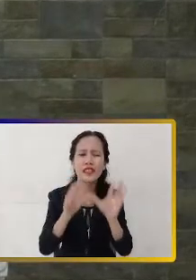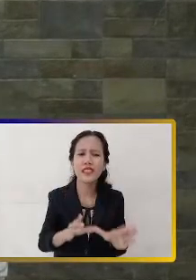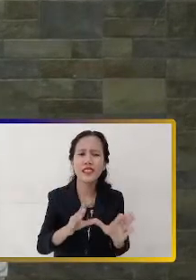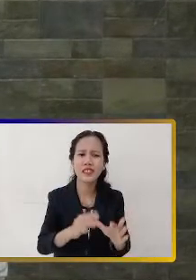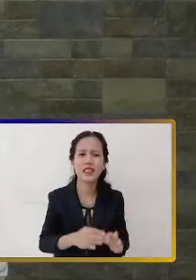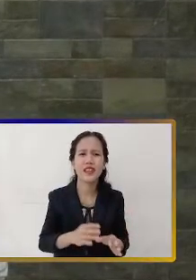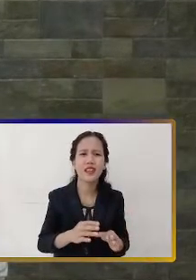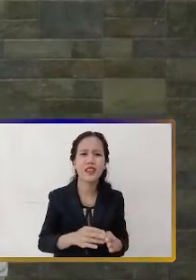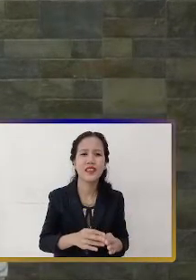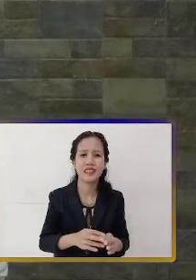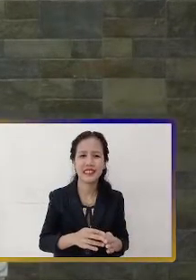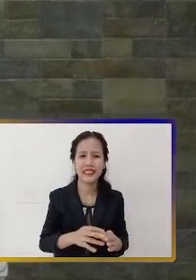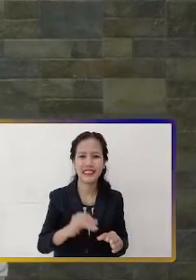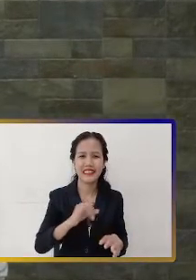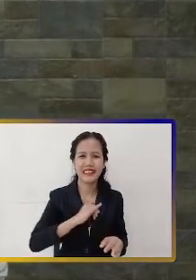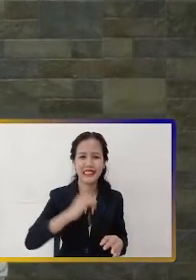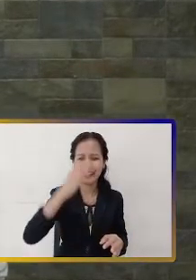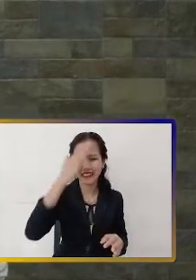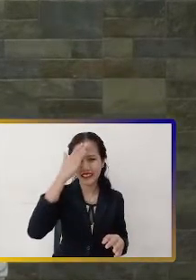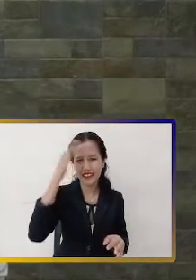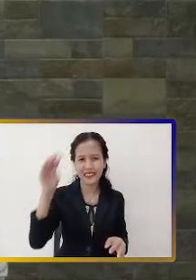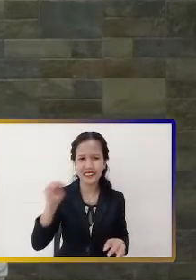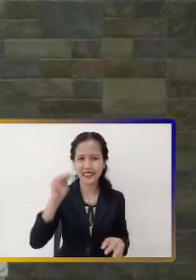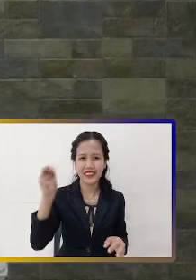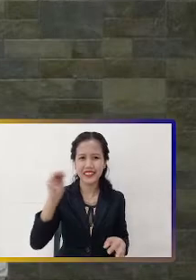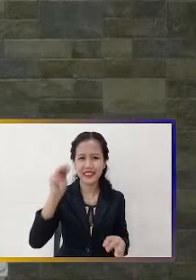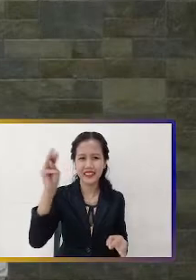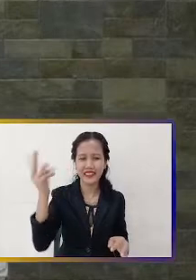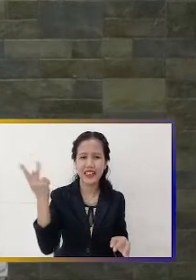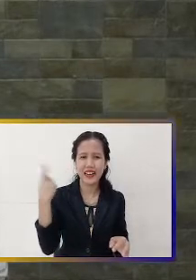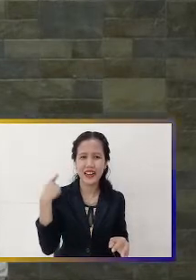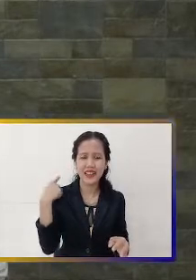Alam ko sa Lunes may darating na freebies yung isang kapatiran.